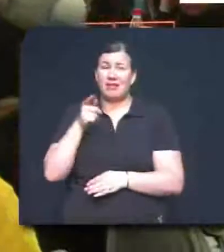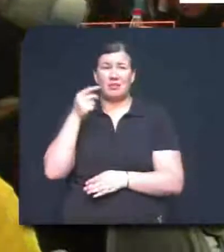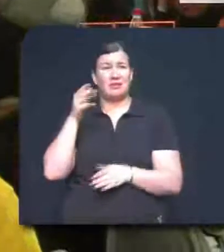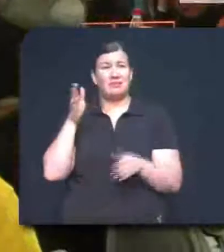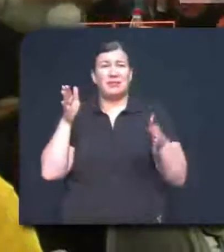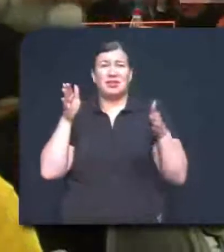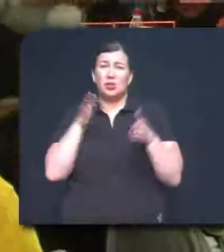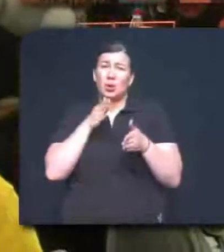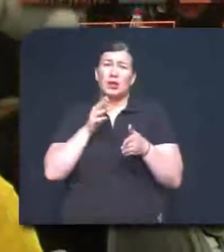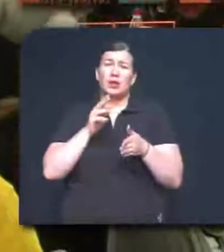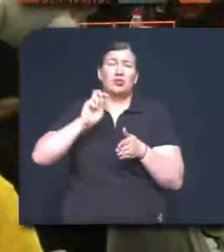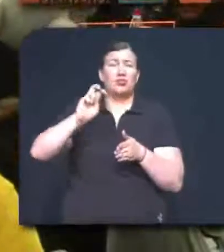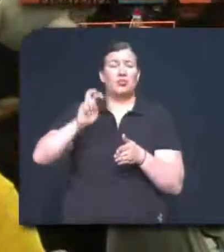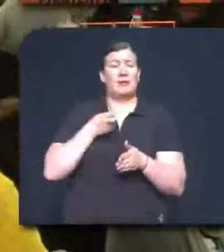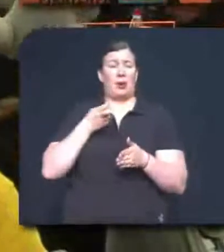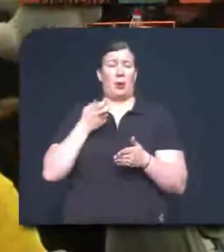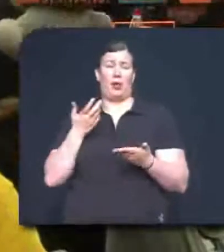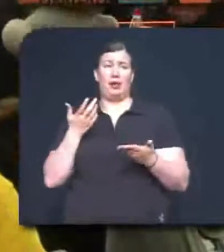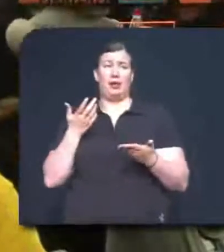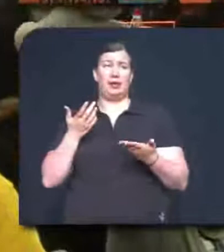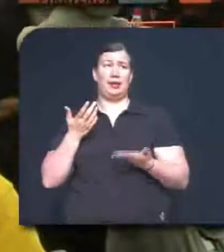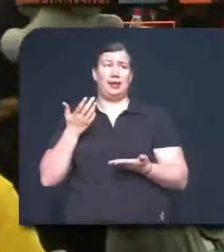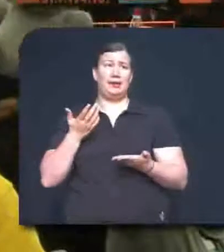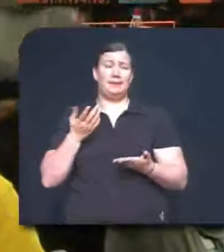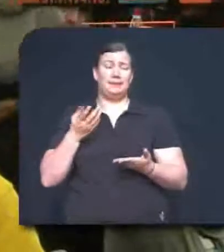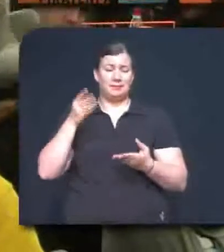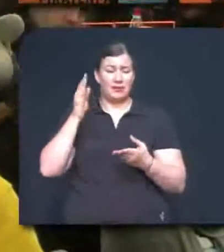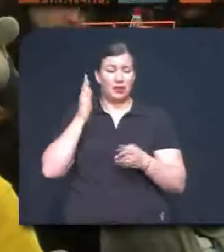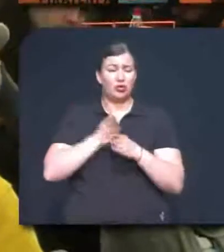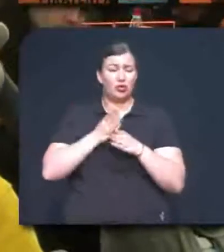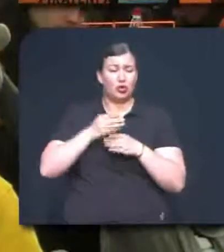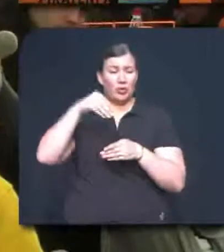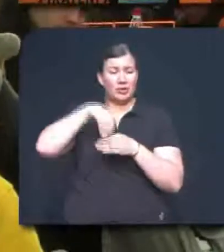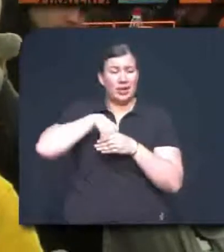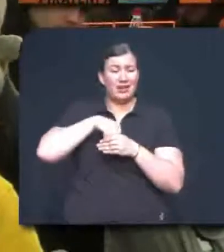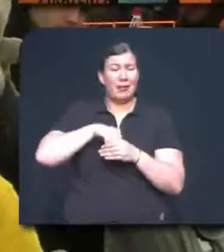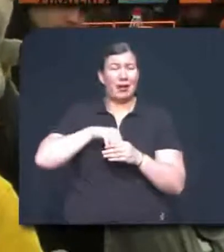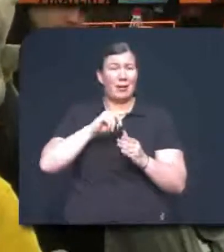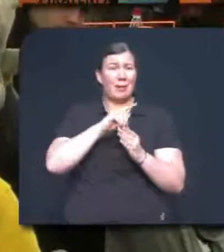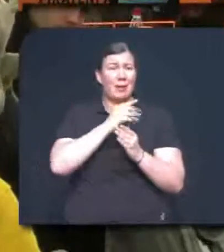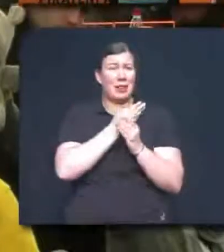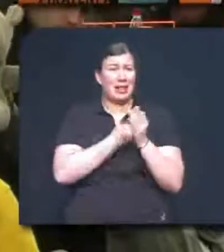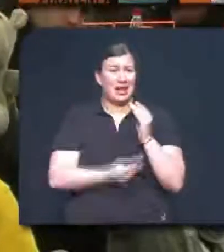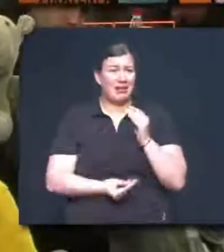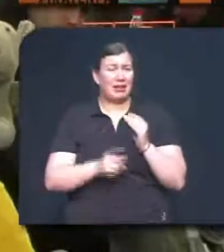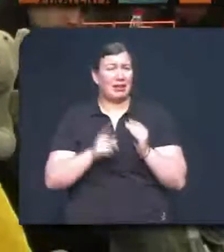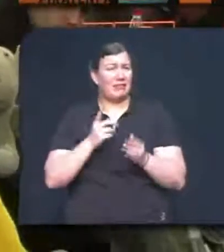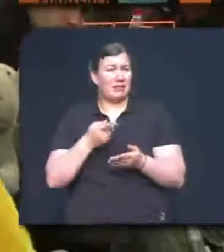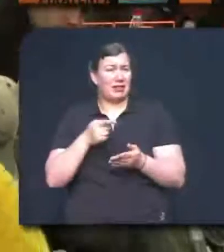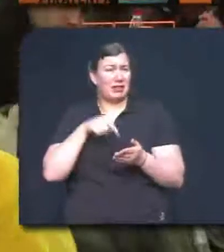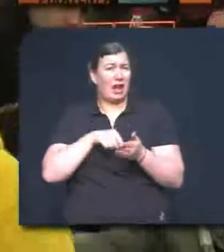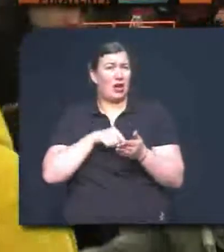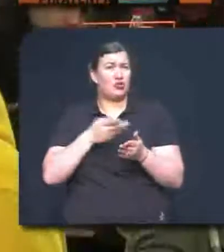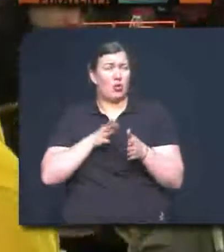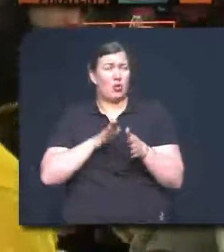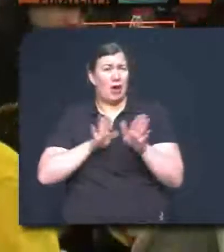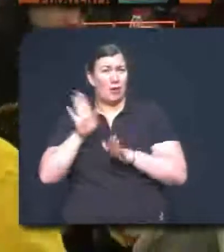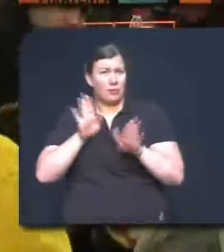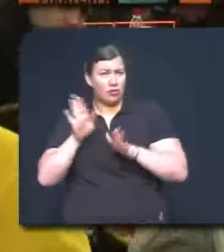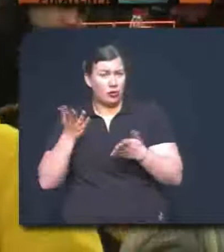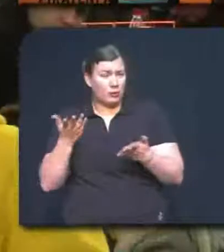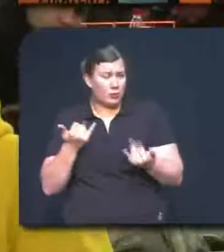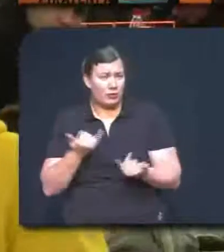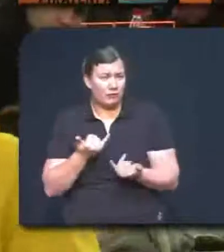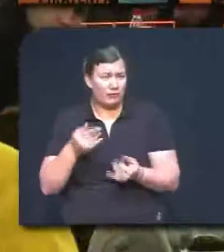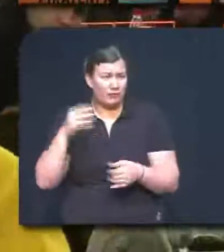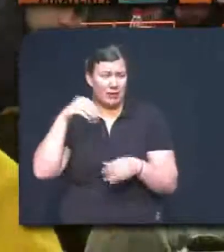kannst du kurz noch mal dazu sagen war das schon im Liquid ja wie wurde dort darüber befunden es war ein dicker